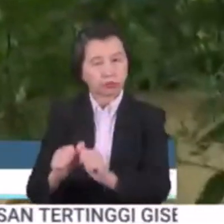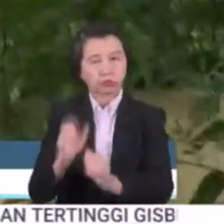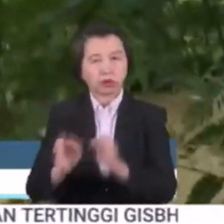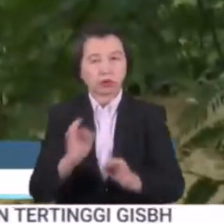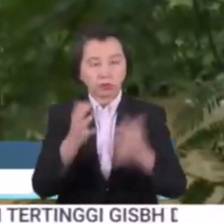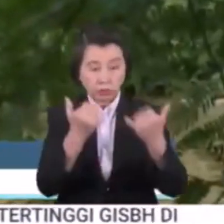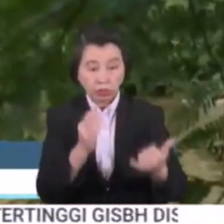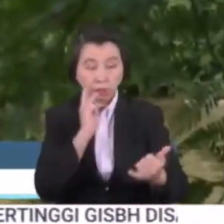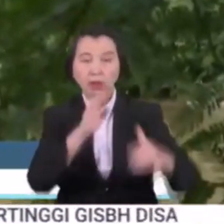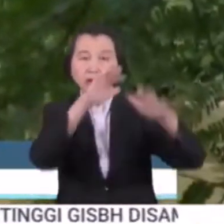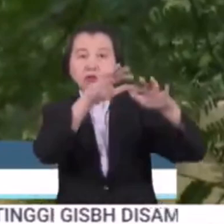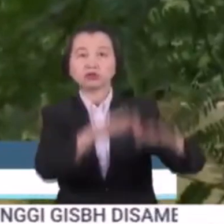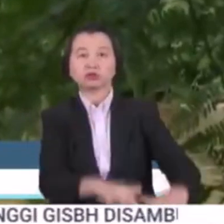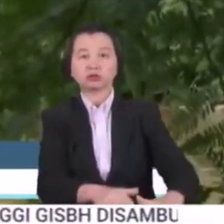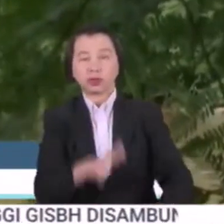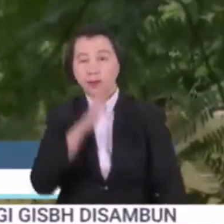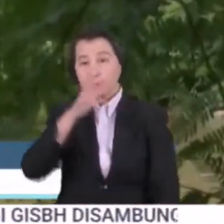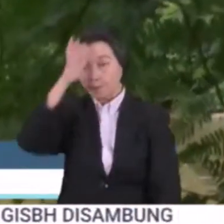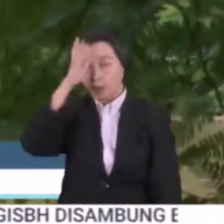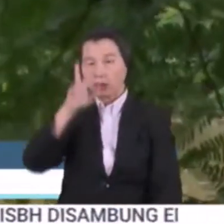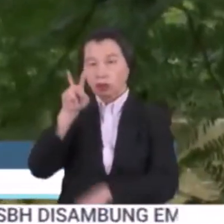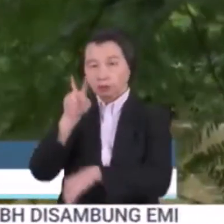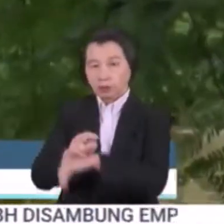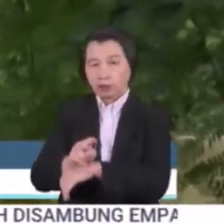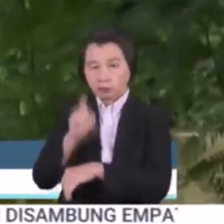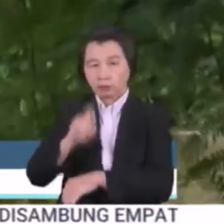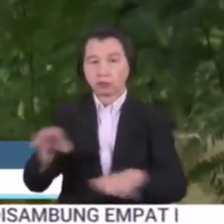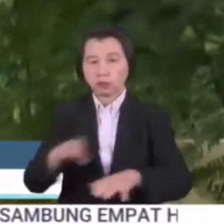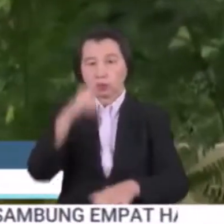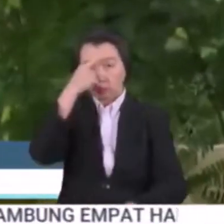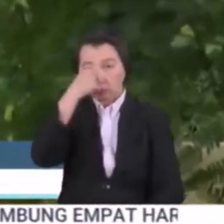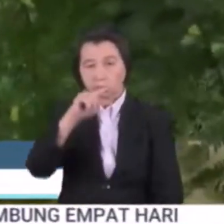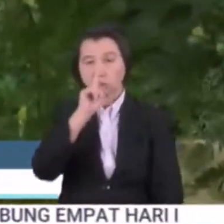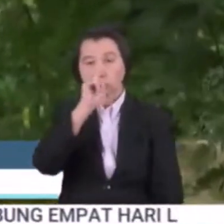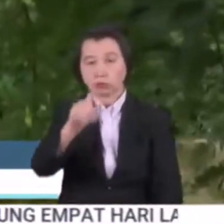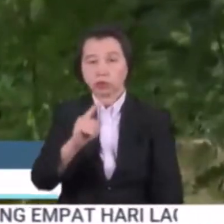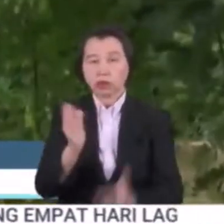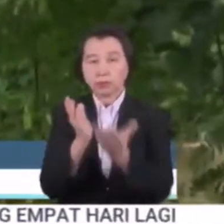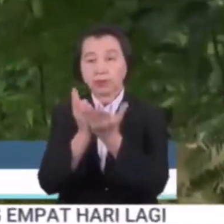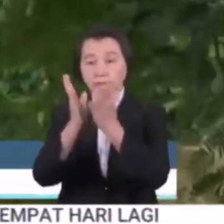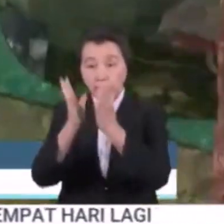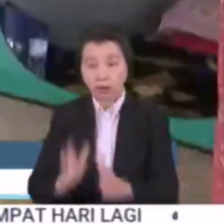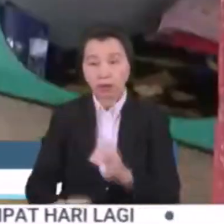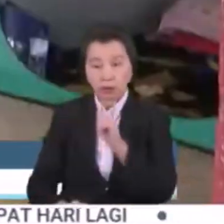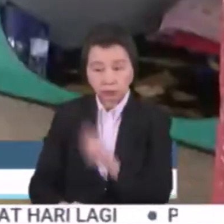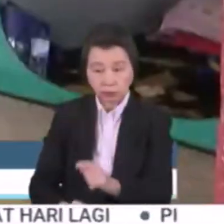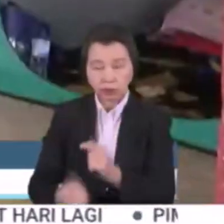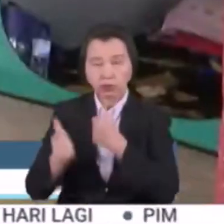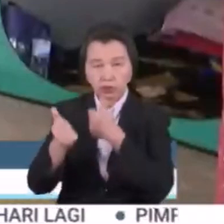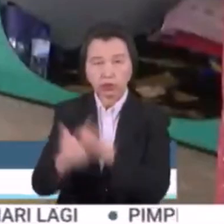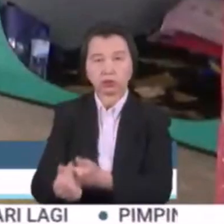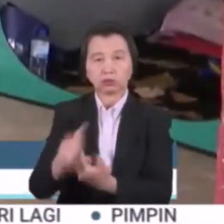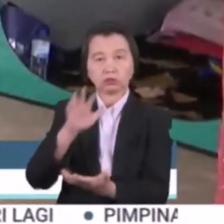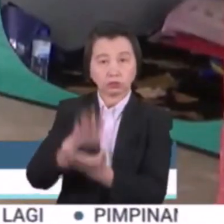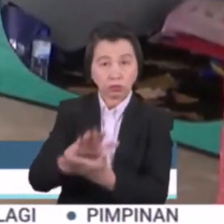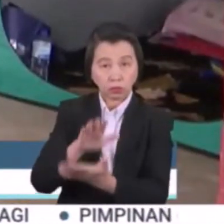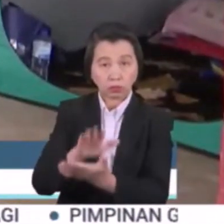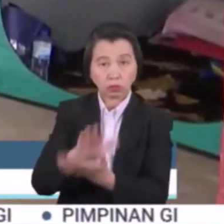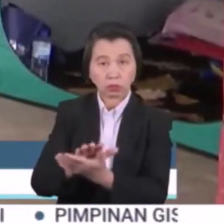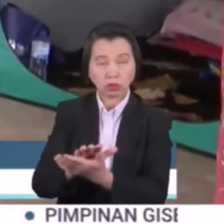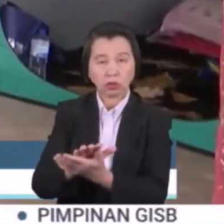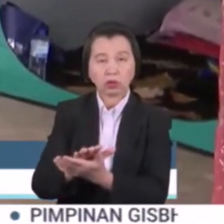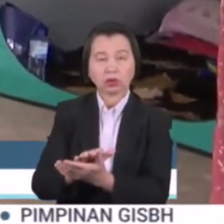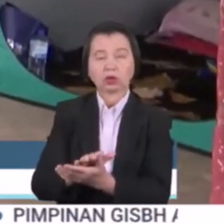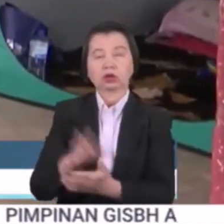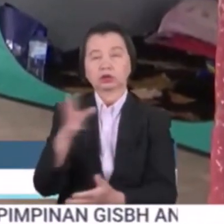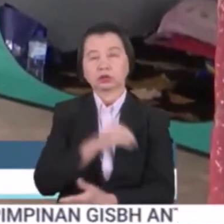banjir semakin surut. Bagi ibu bapa, pemantauan harus dibuat untuk memastikan pelajar terjejas mengikuti sesi berkenaan.